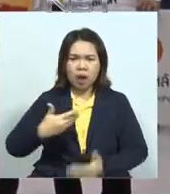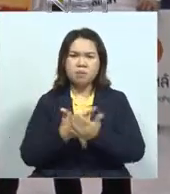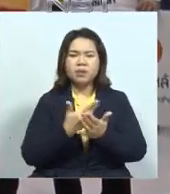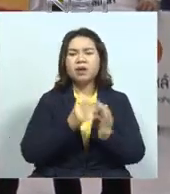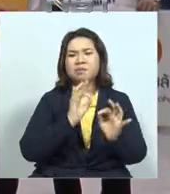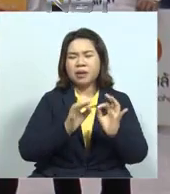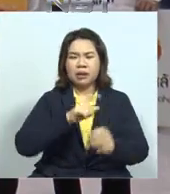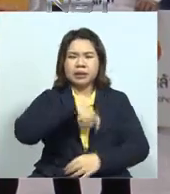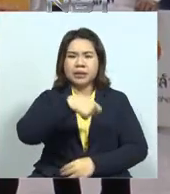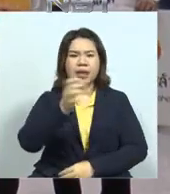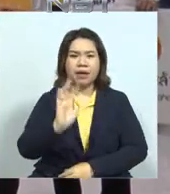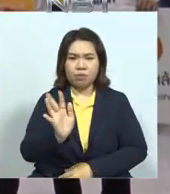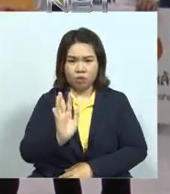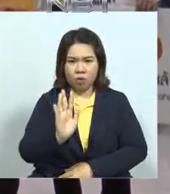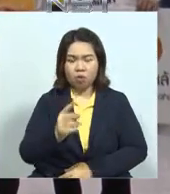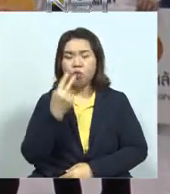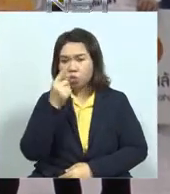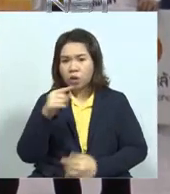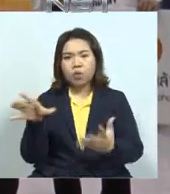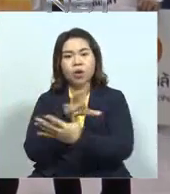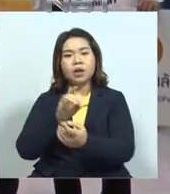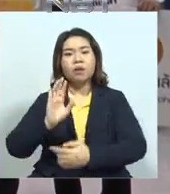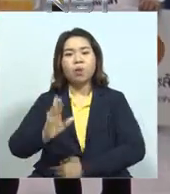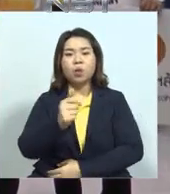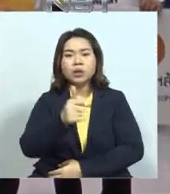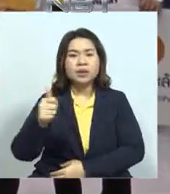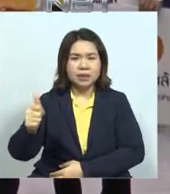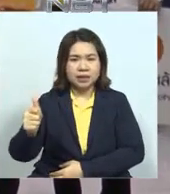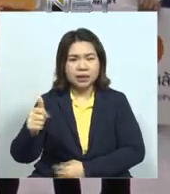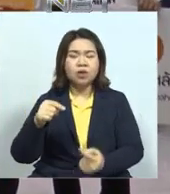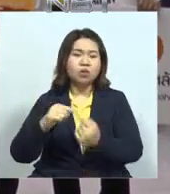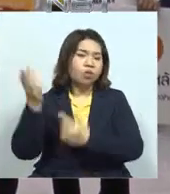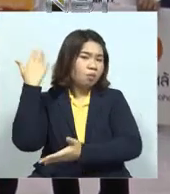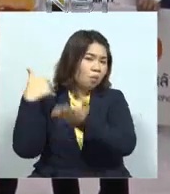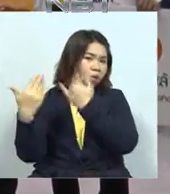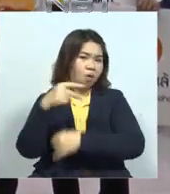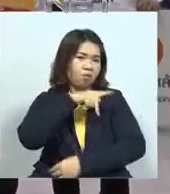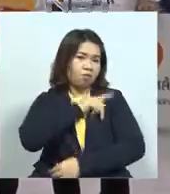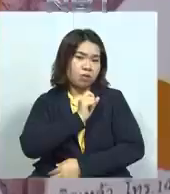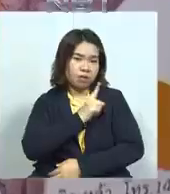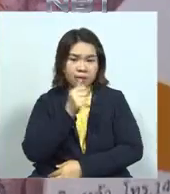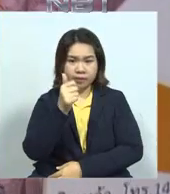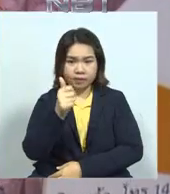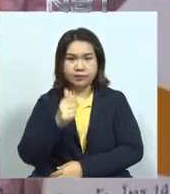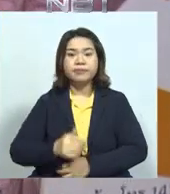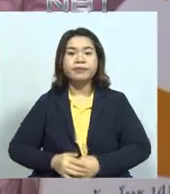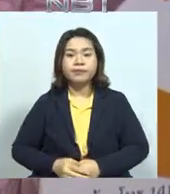โยชน์อีกทั้งก็เป็นการส่งเสริมวัฒนธรรมประเพณีอันดีงามตามรอยพระพุทธศาสนาอีกด้วยค่